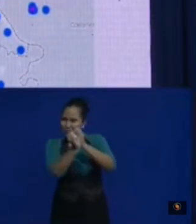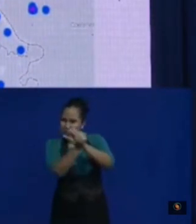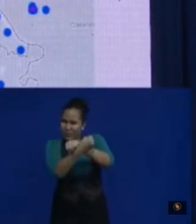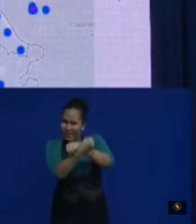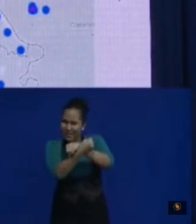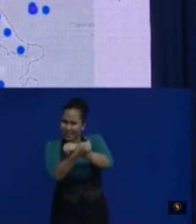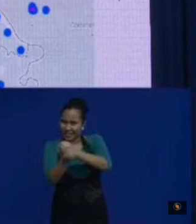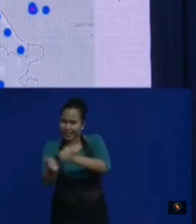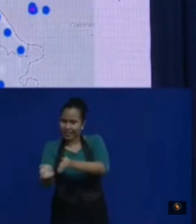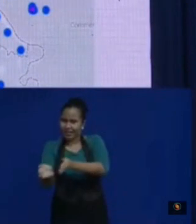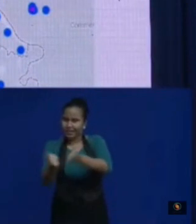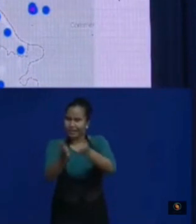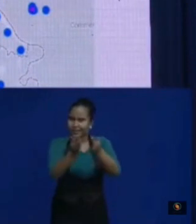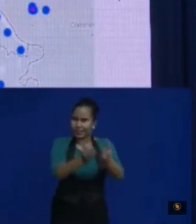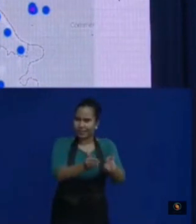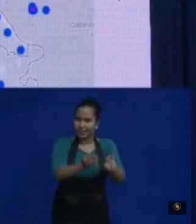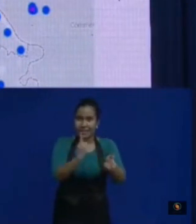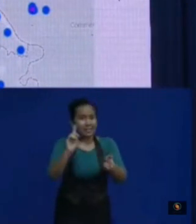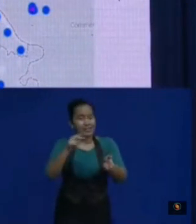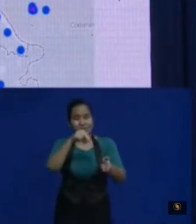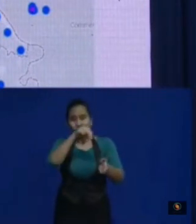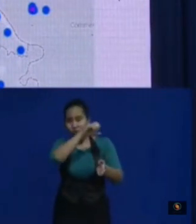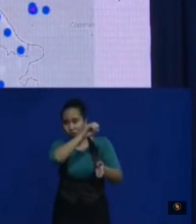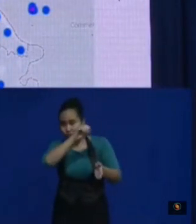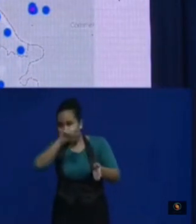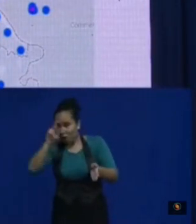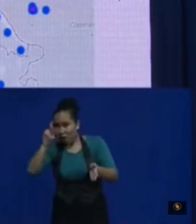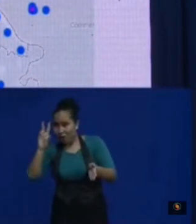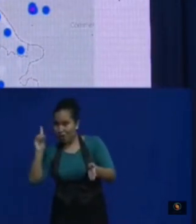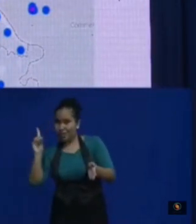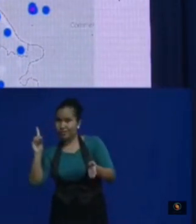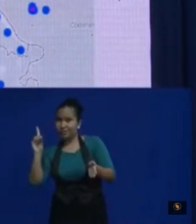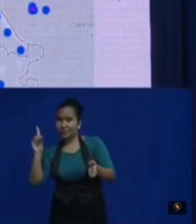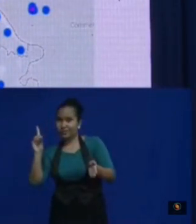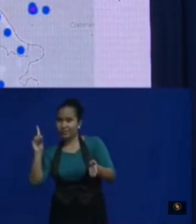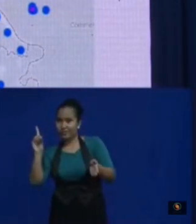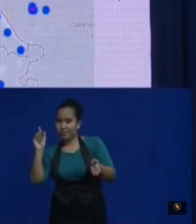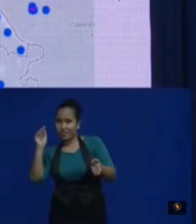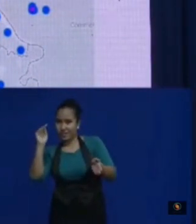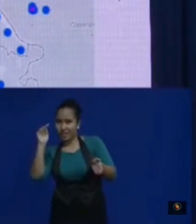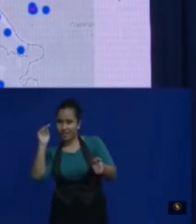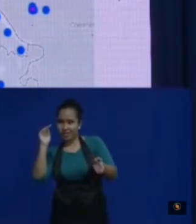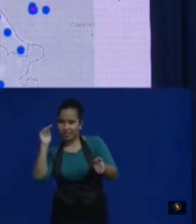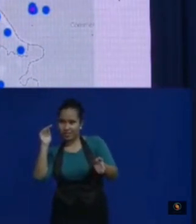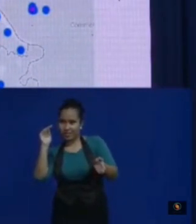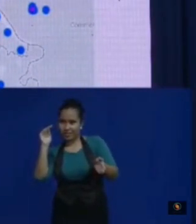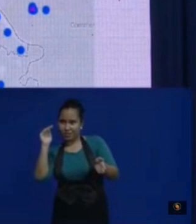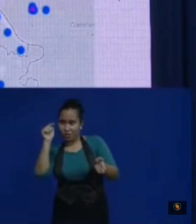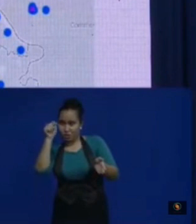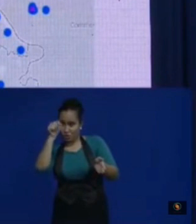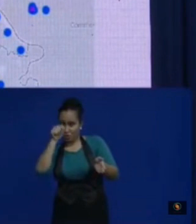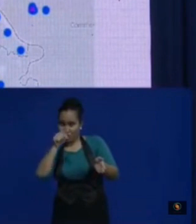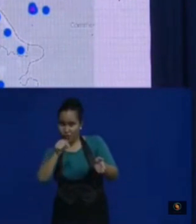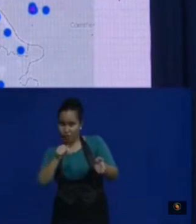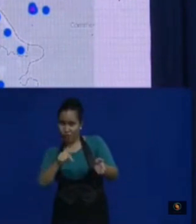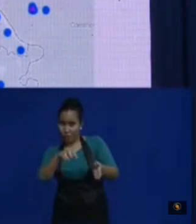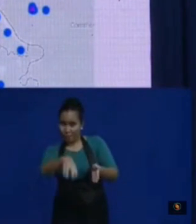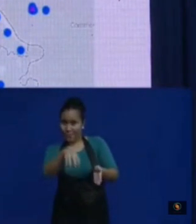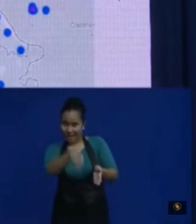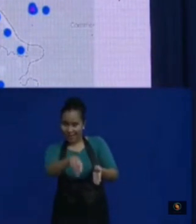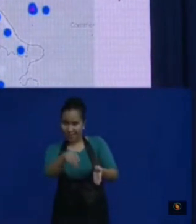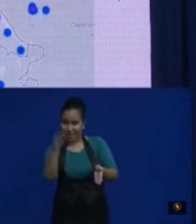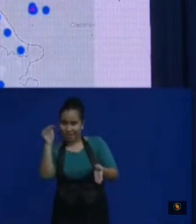in Paramaribo, die meer het noorden was en eigenlijk het zuidwesten, maar nu zien we dat meer het zuiden van